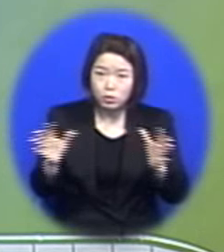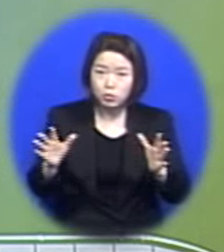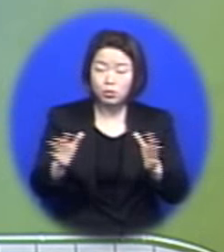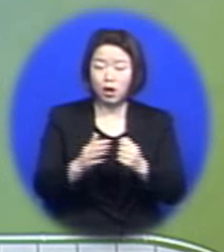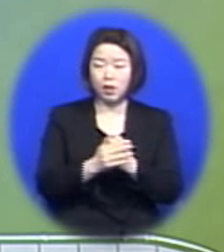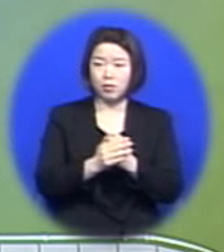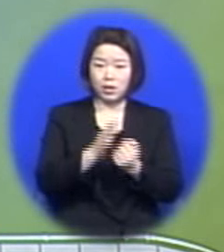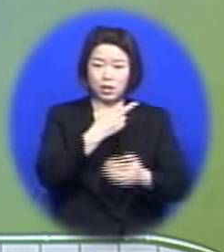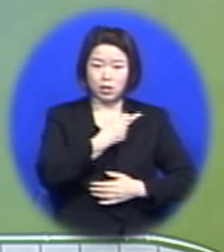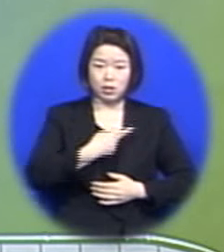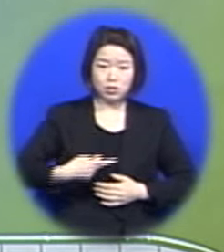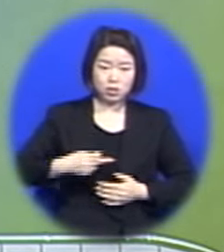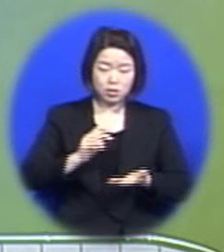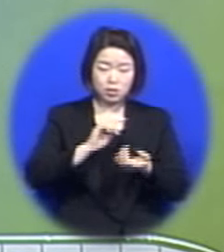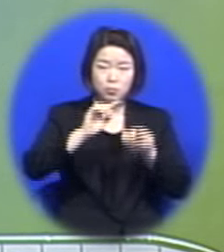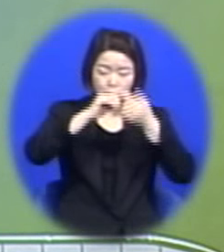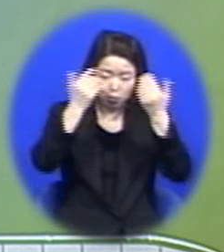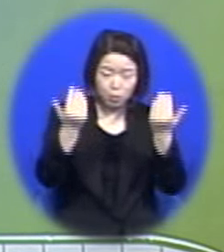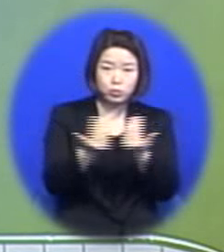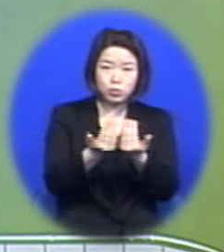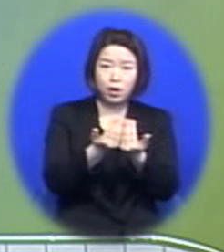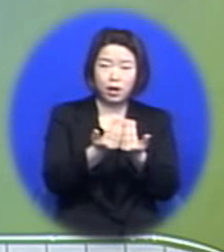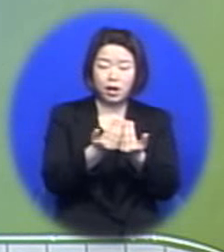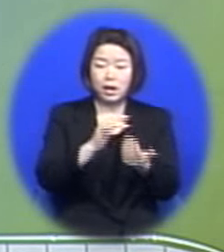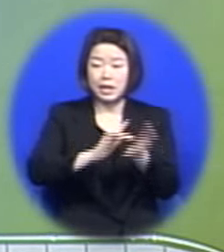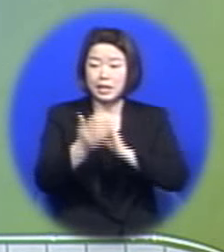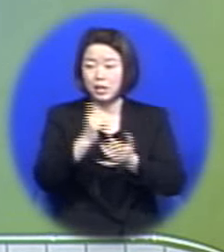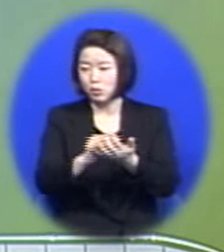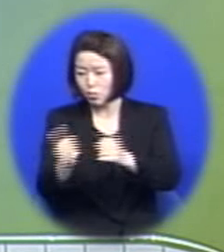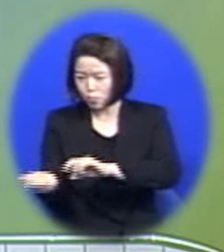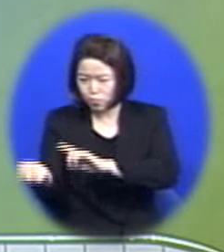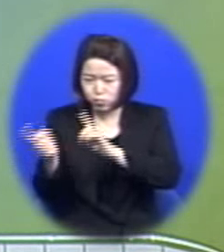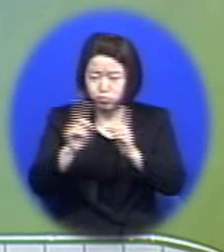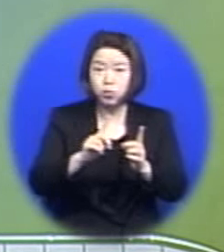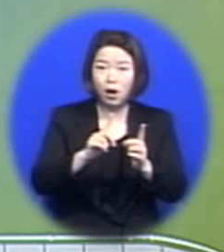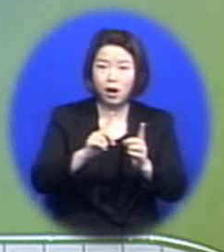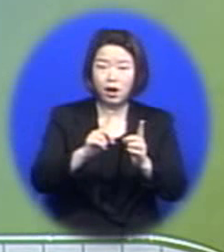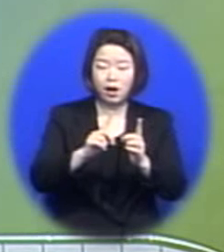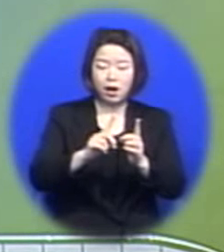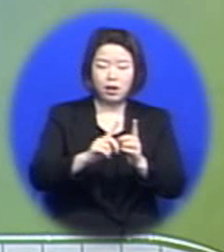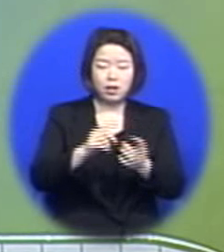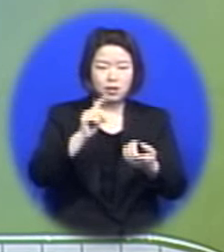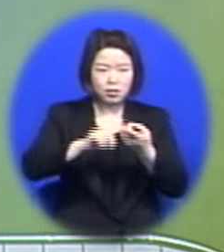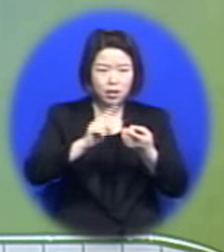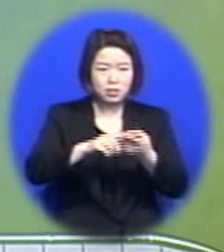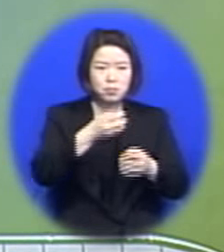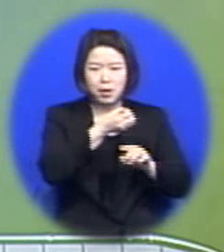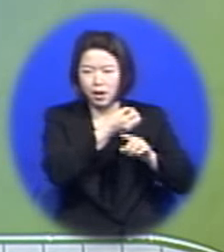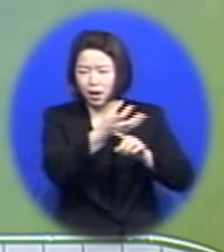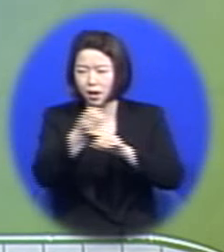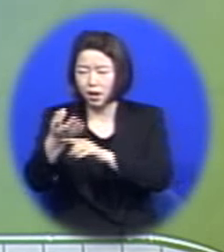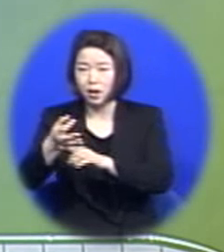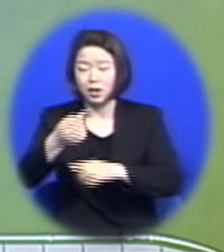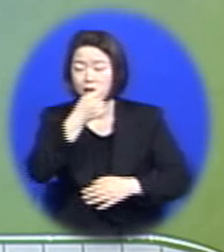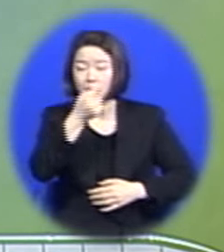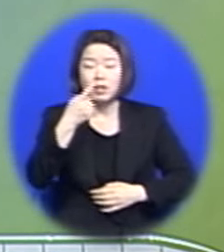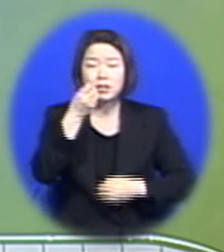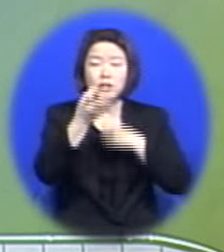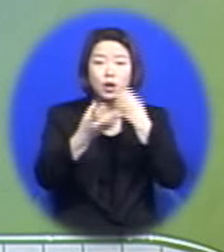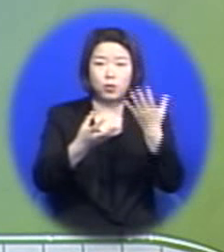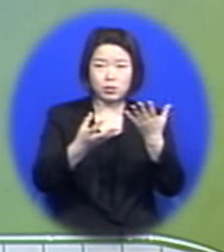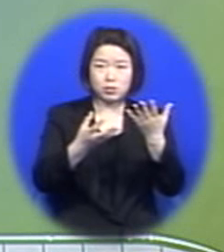죽으면서까지도 물러서지 않았습니다. 이 변화를 설명할 방법이 없습니다. 예수님이 부활하신 게 아니라면.